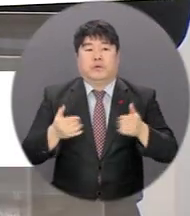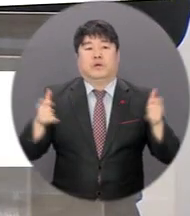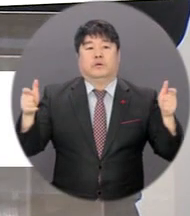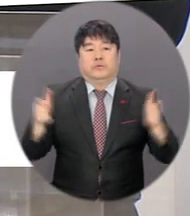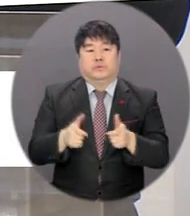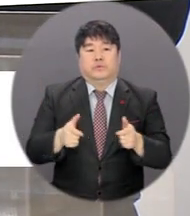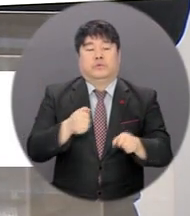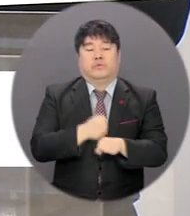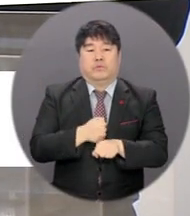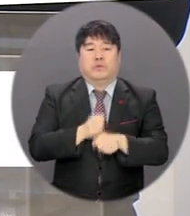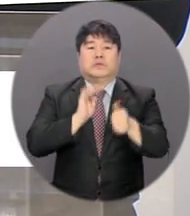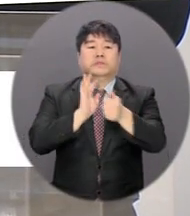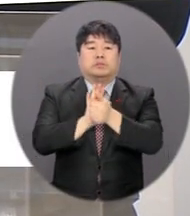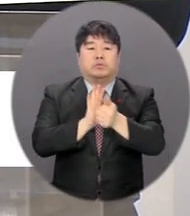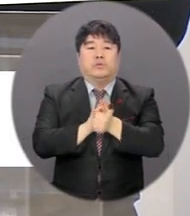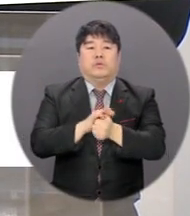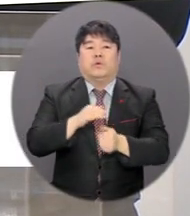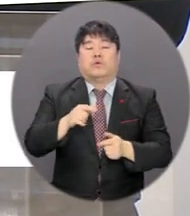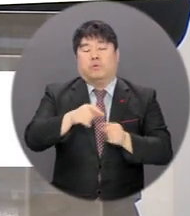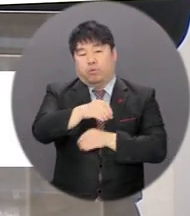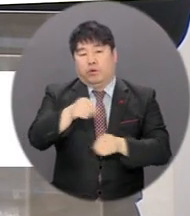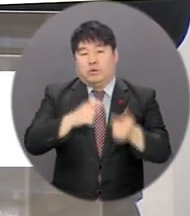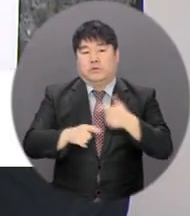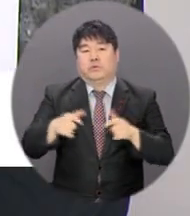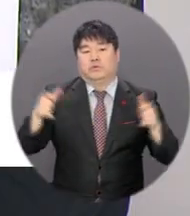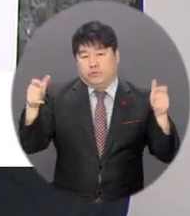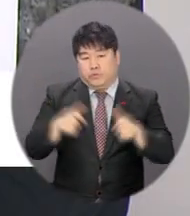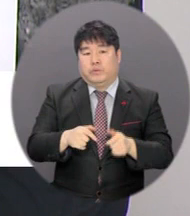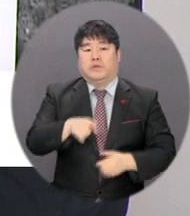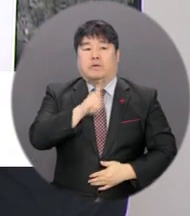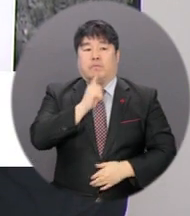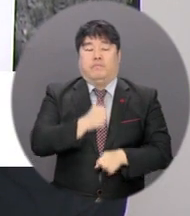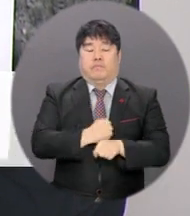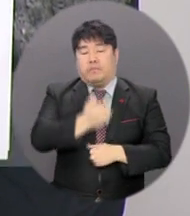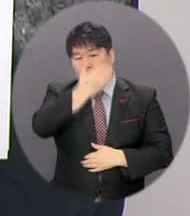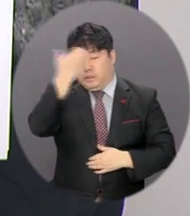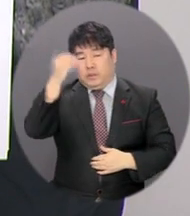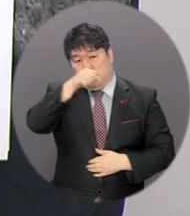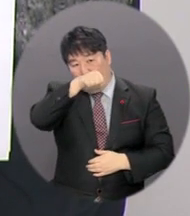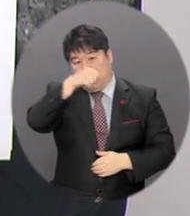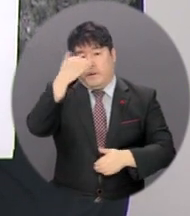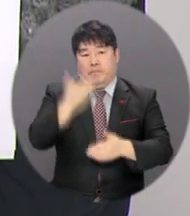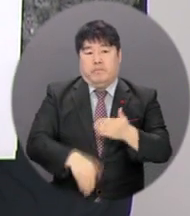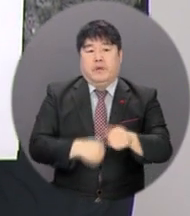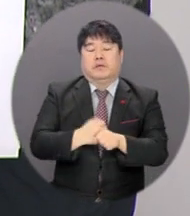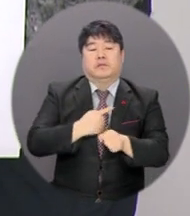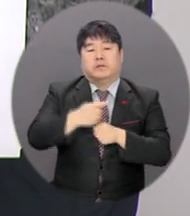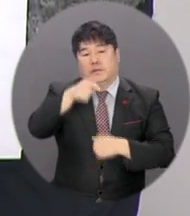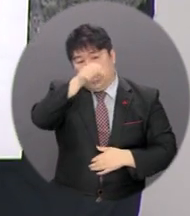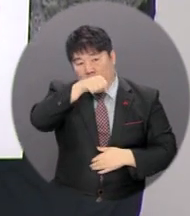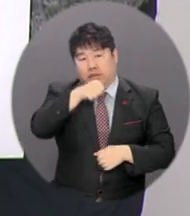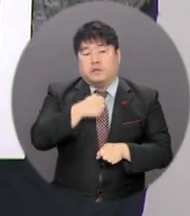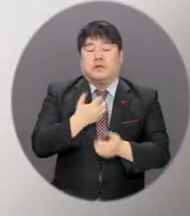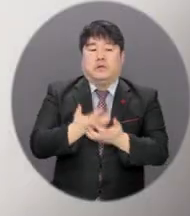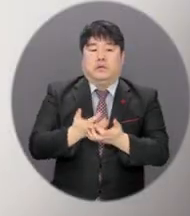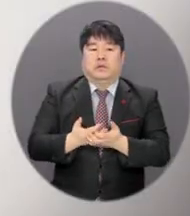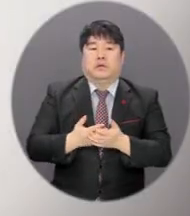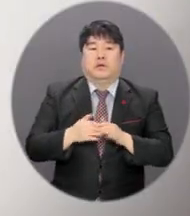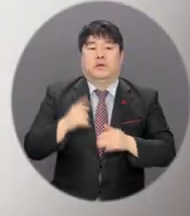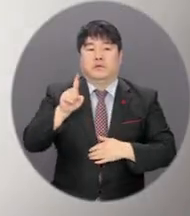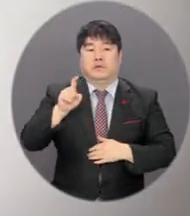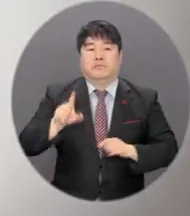축소하고 지원마저 줄이고 있다고 지적했습니다. 청년 예산이 삭감된 내년도 예산안은 오는